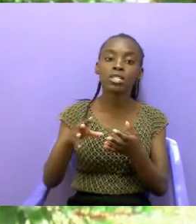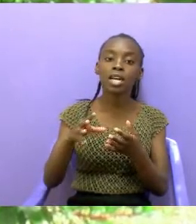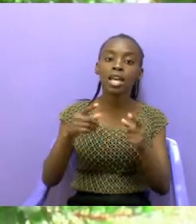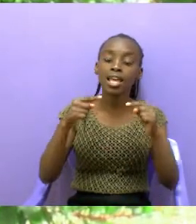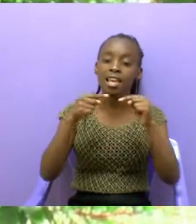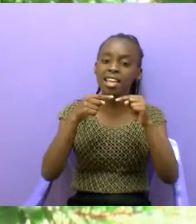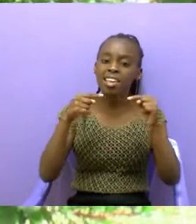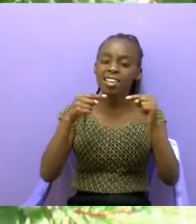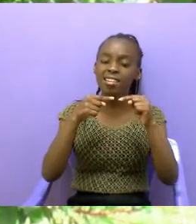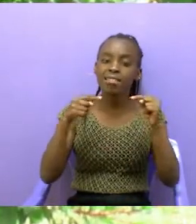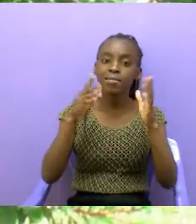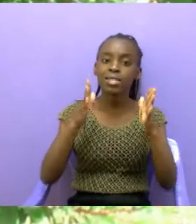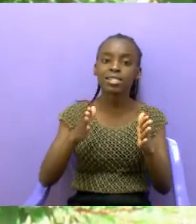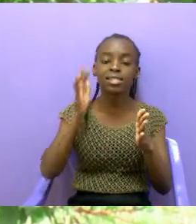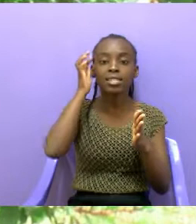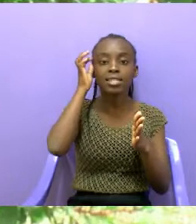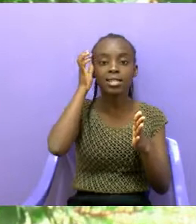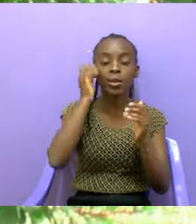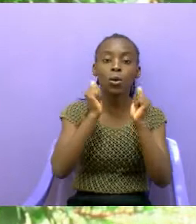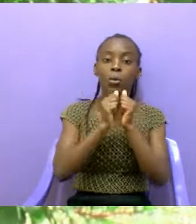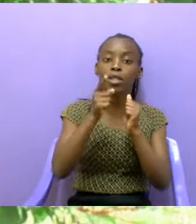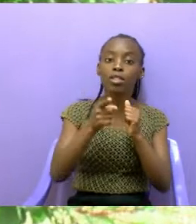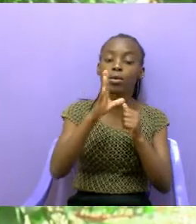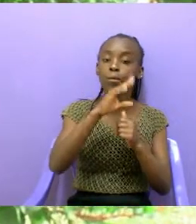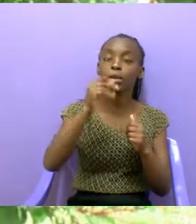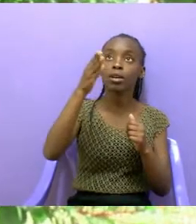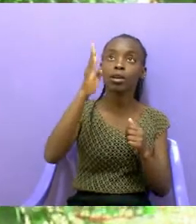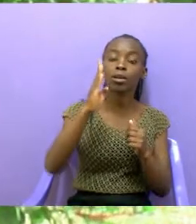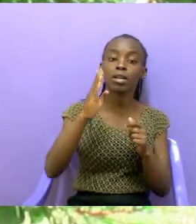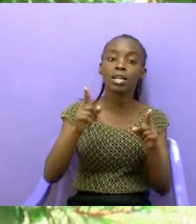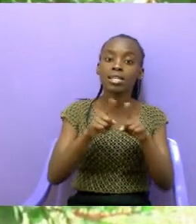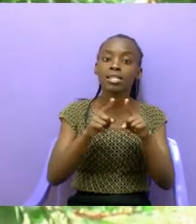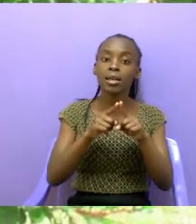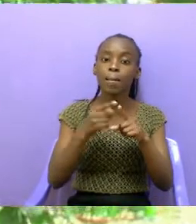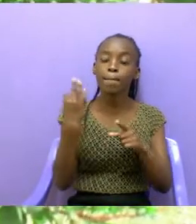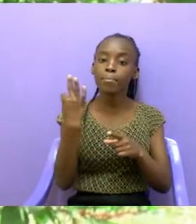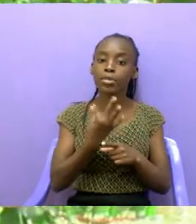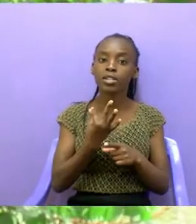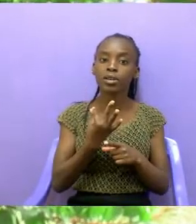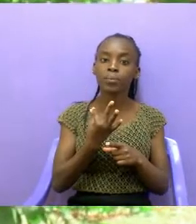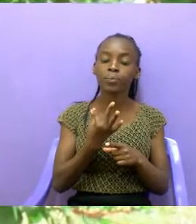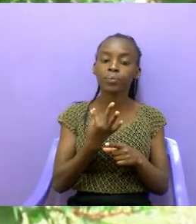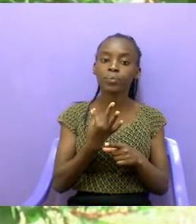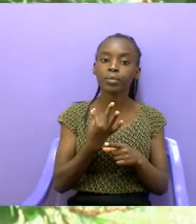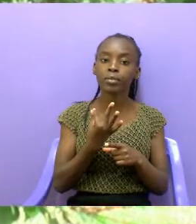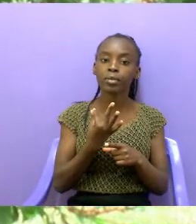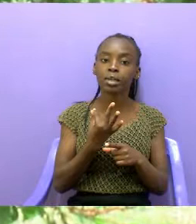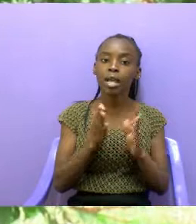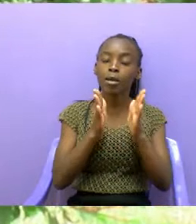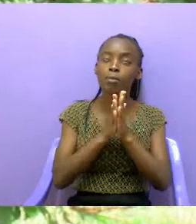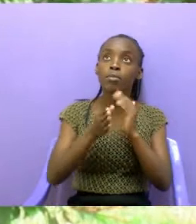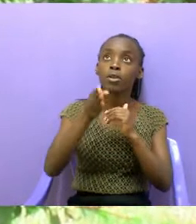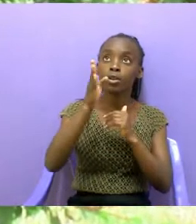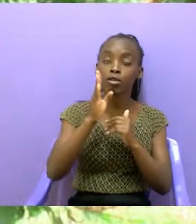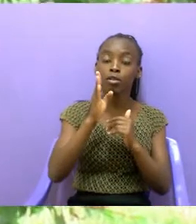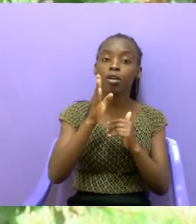anasema usiponifanyia hivi Mungu, mimi nitaenda njia yangu. Hebu nikuambie, naomba Mungu akuondoe kwa hiyo